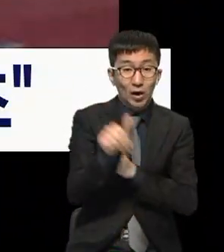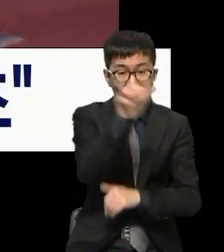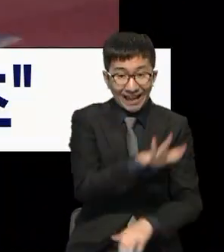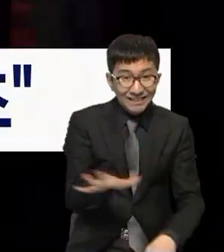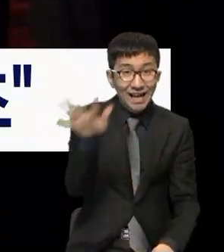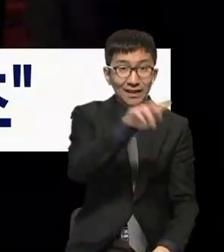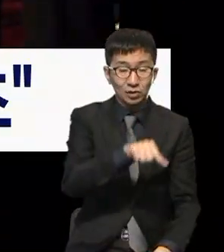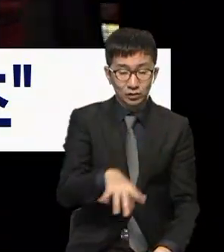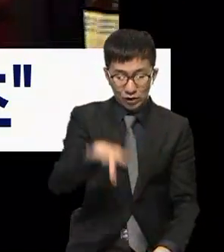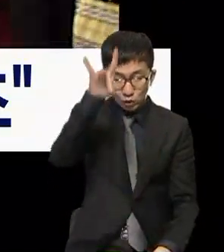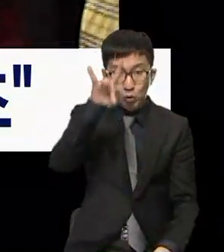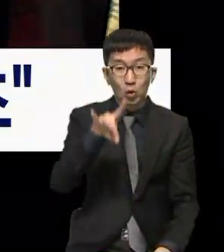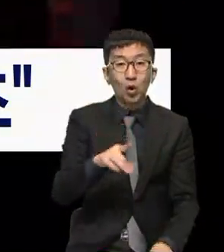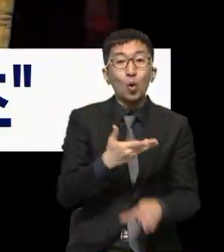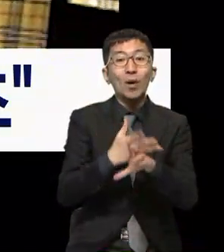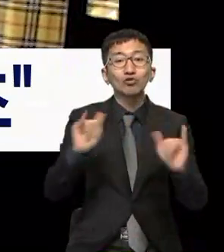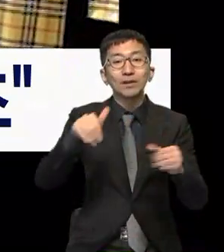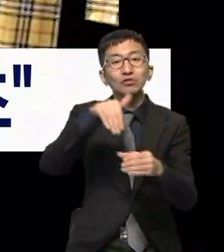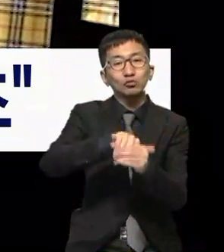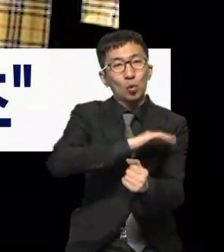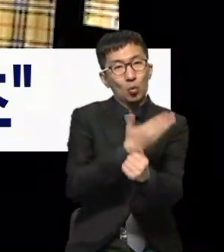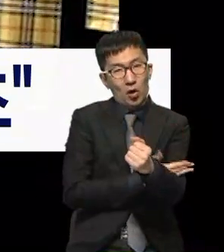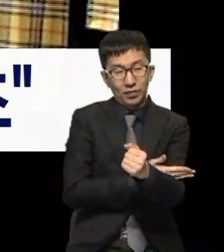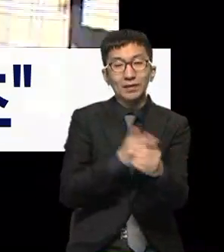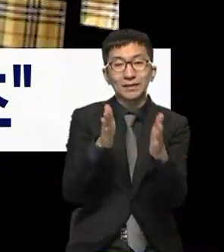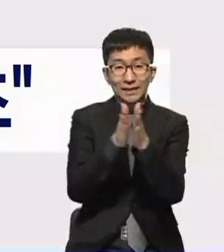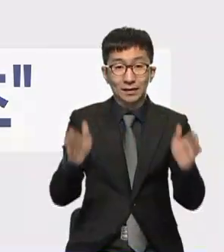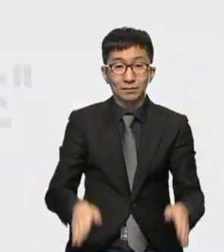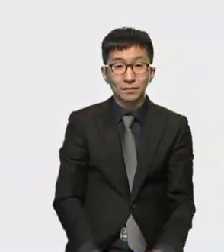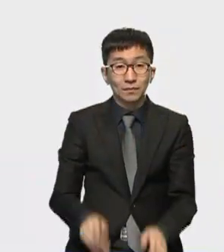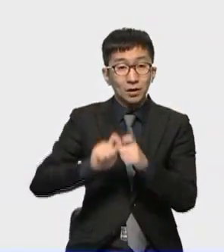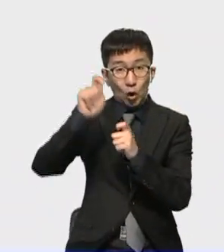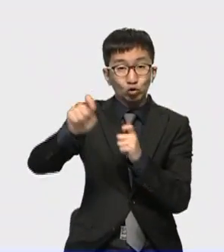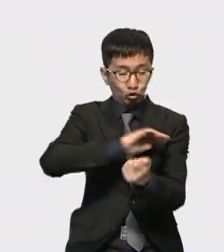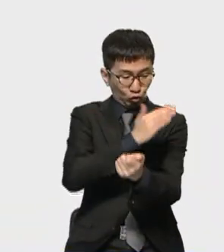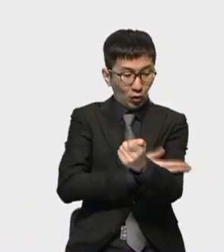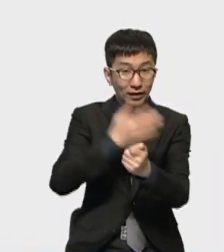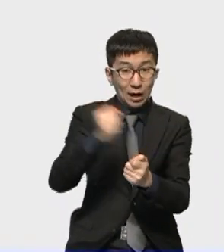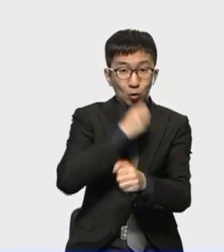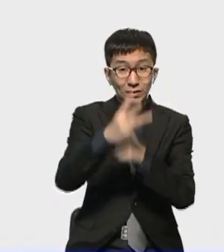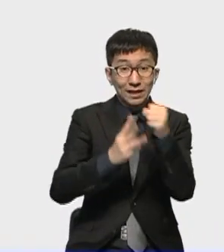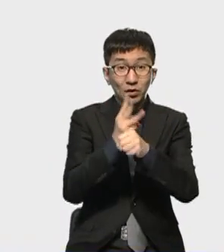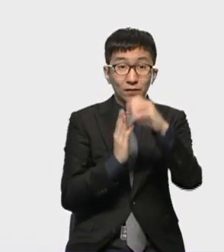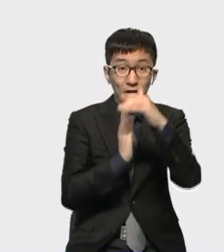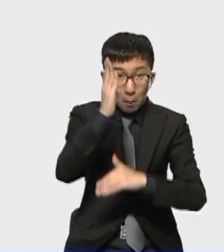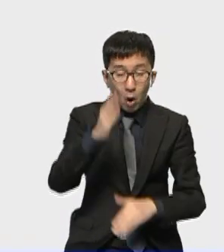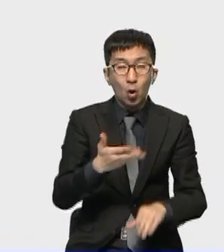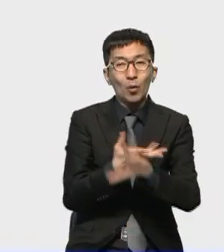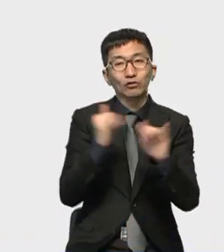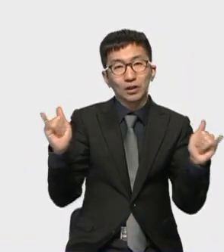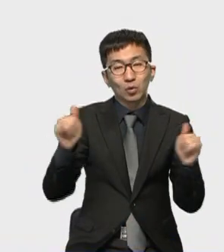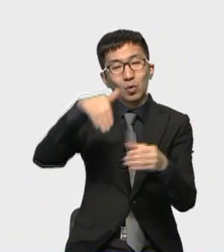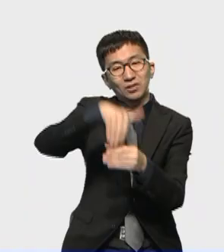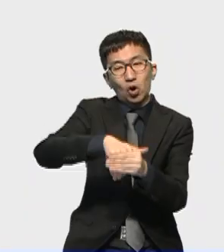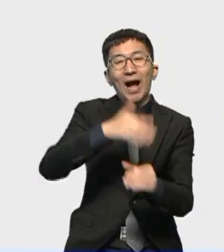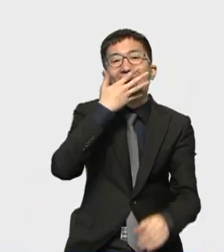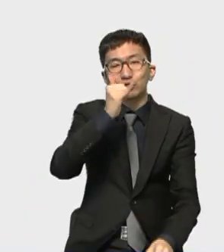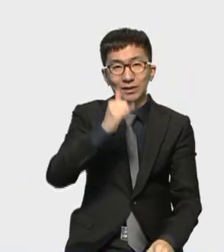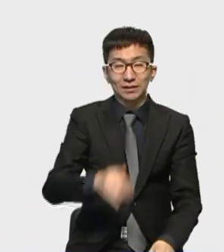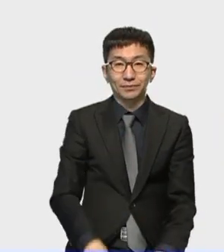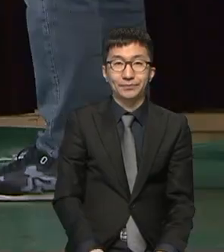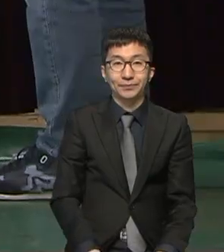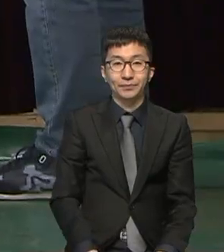최초로 외국인 참정권이 도입됐습니다. 영주권을 얻고 3년이 지나면 외국인도 지방선거 투표권을